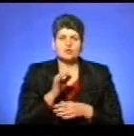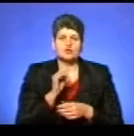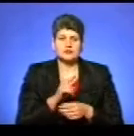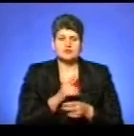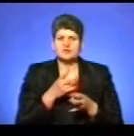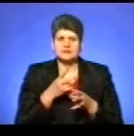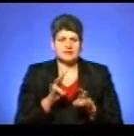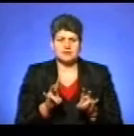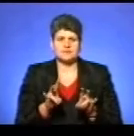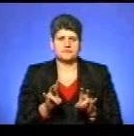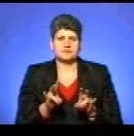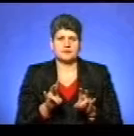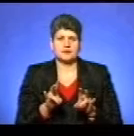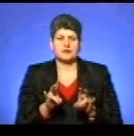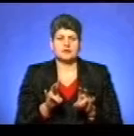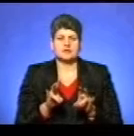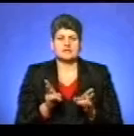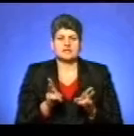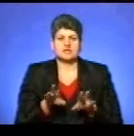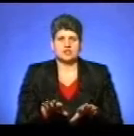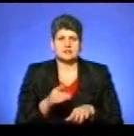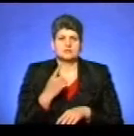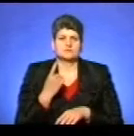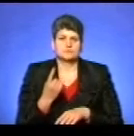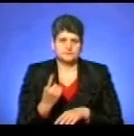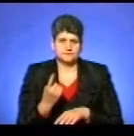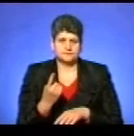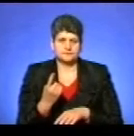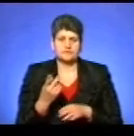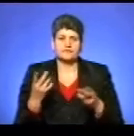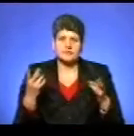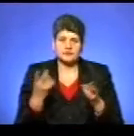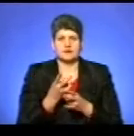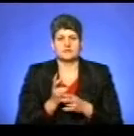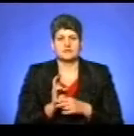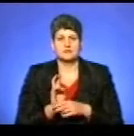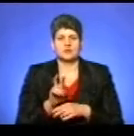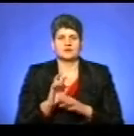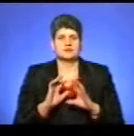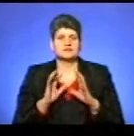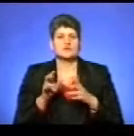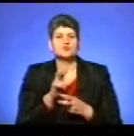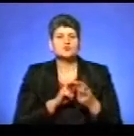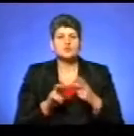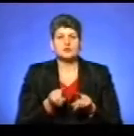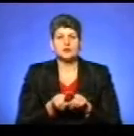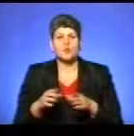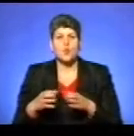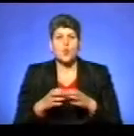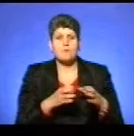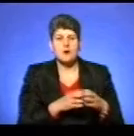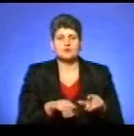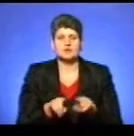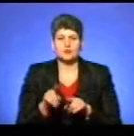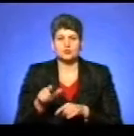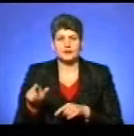не варто, перш за все, не варто залишатись наодинці, варто виходити в світ, варто шукати таку саму компанію і таких